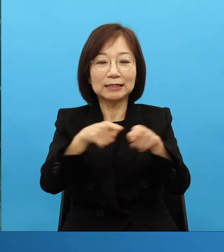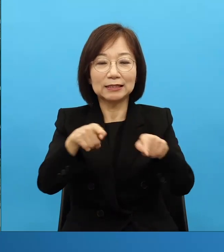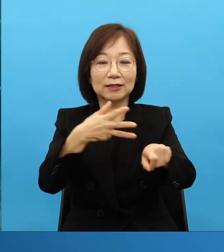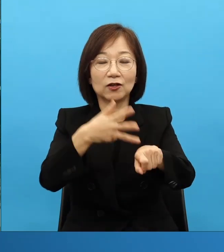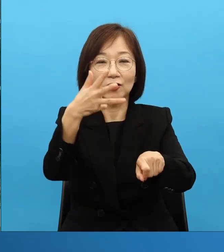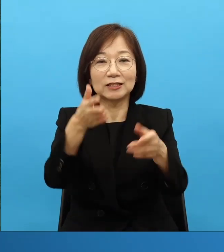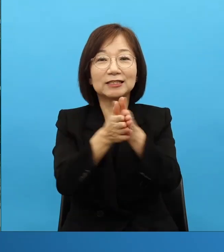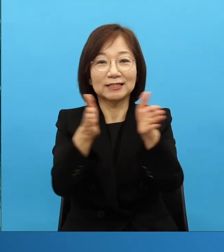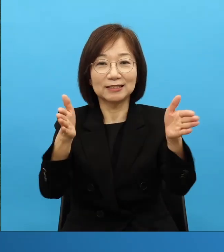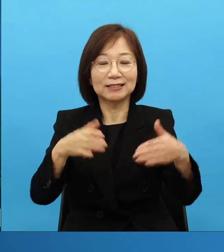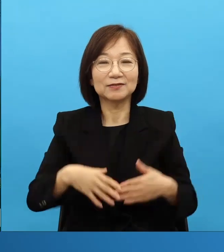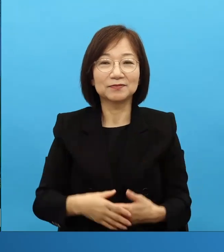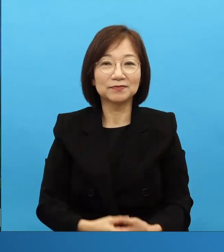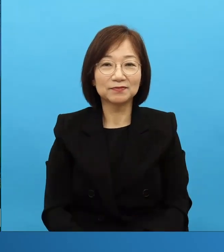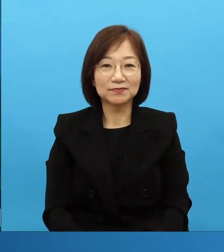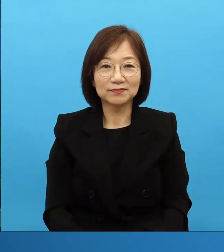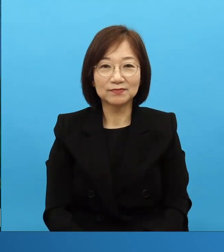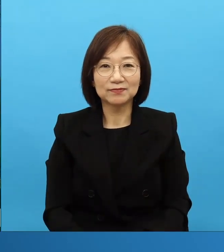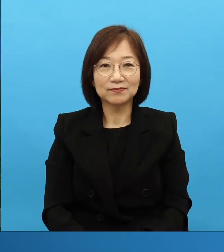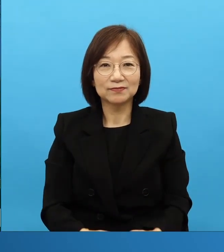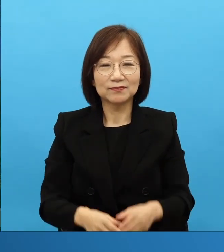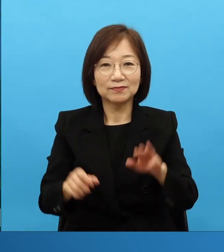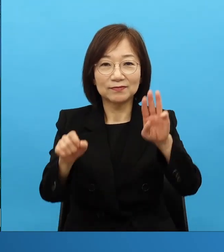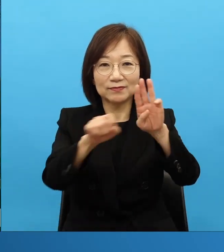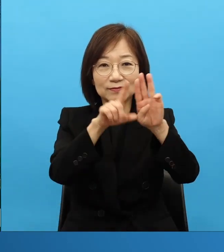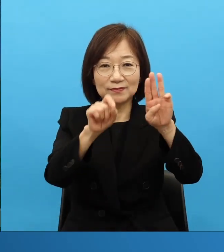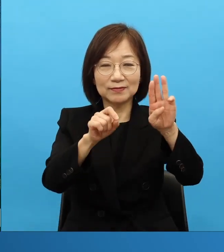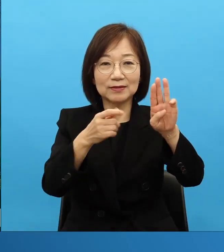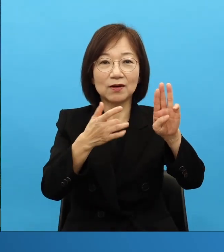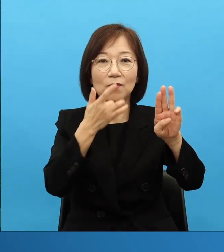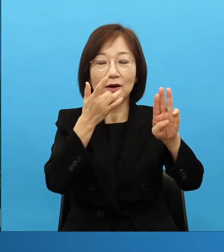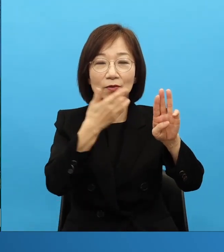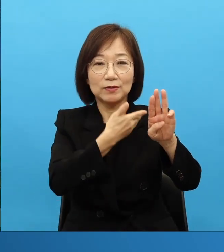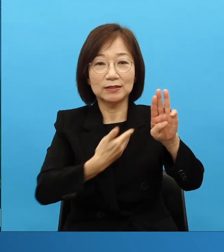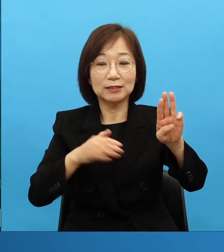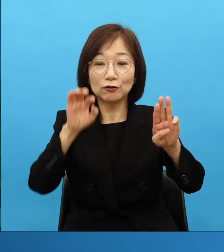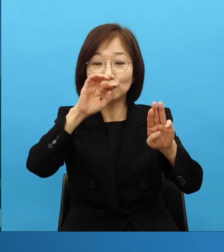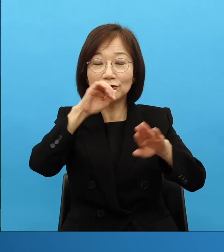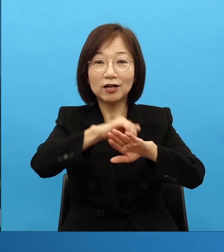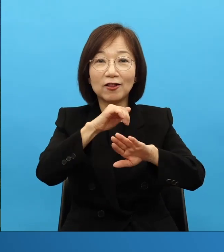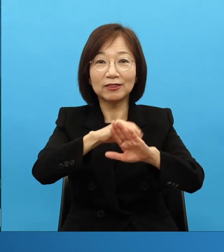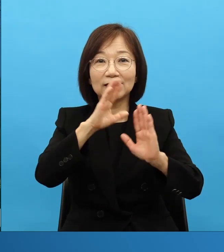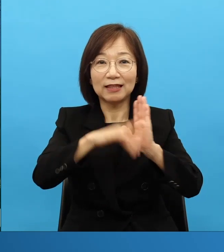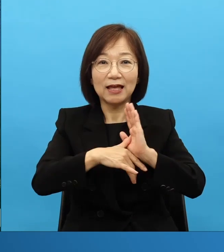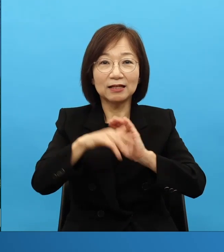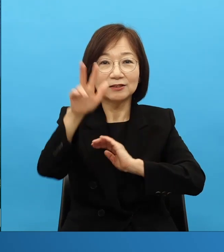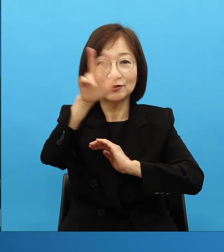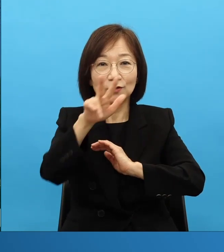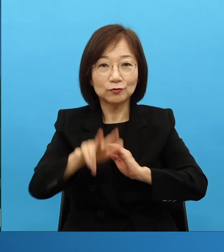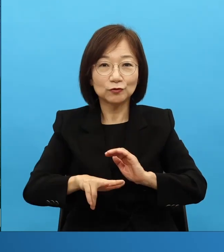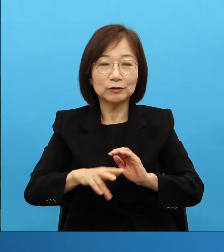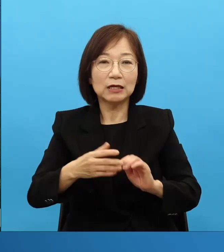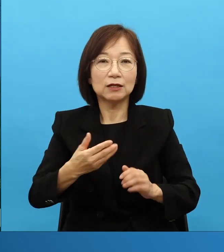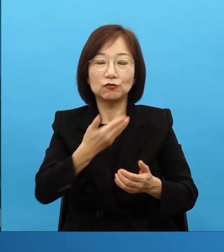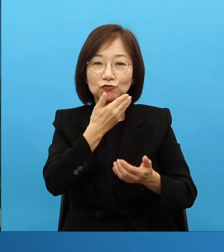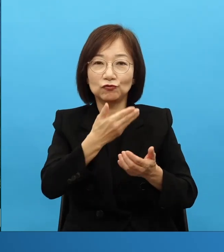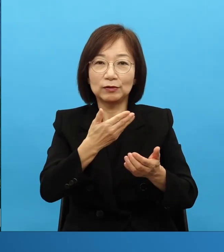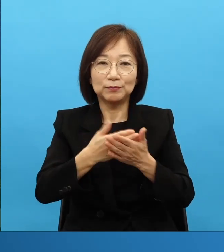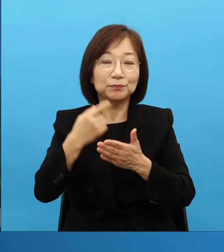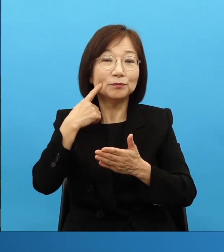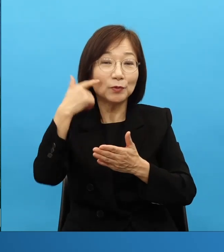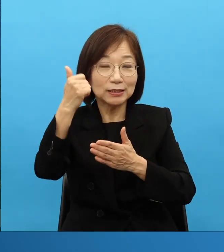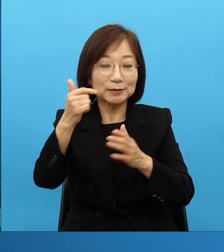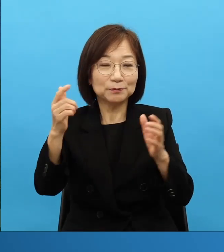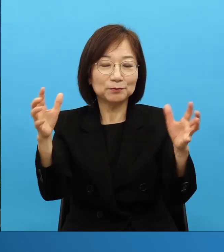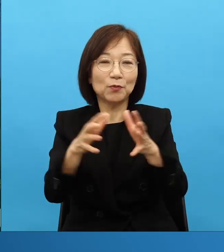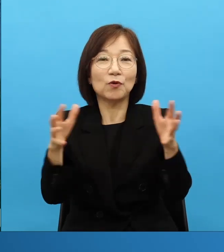시작됩니다. 3월 237 화요제자 훈련에선 전국지회 임원 목회자 모임이 열립니다. 1강